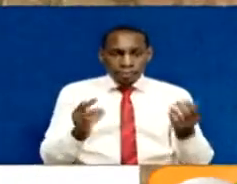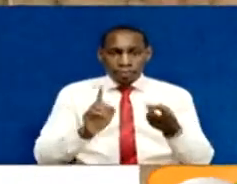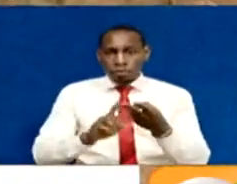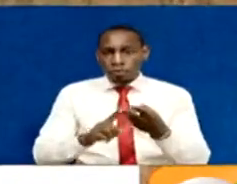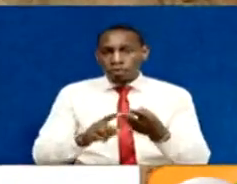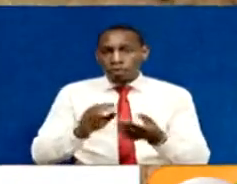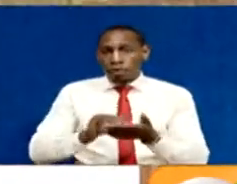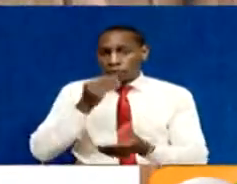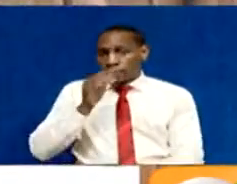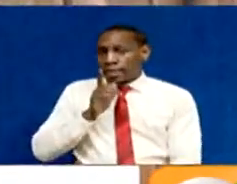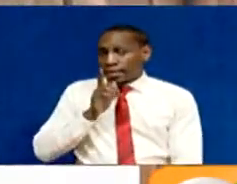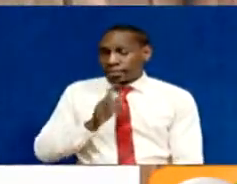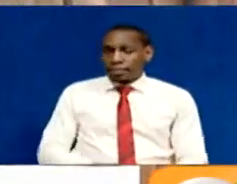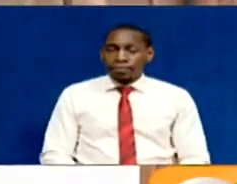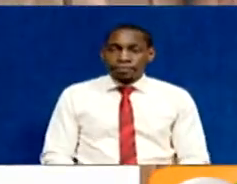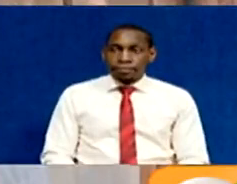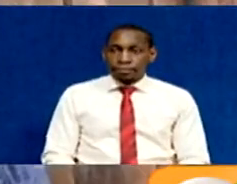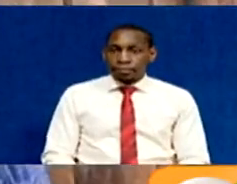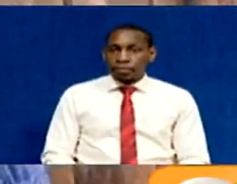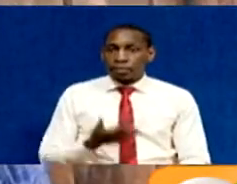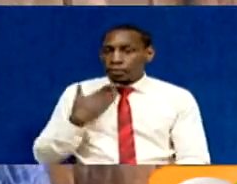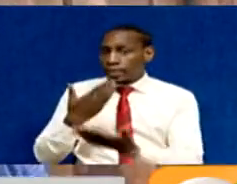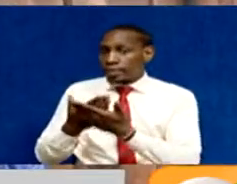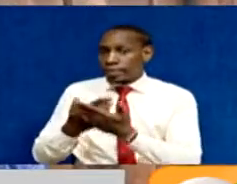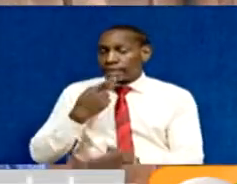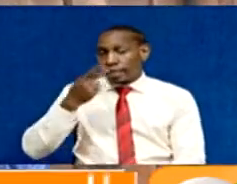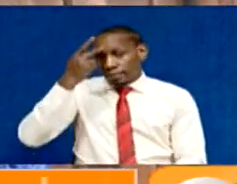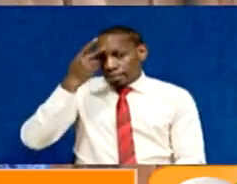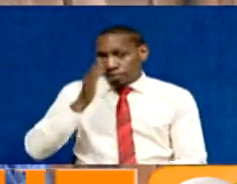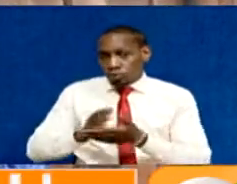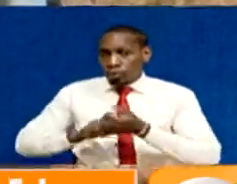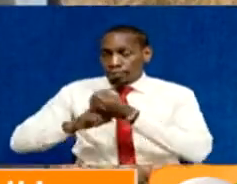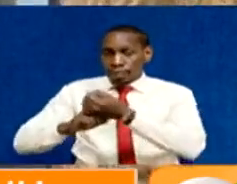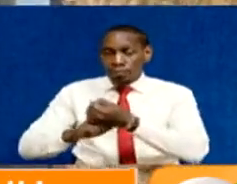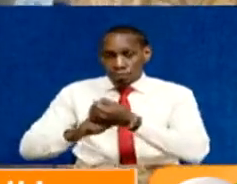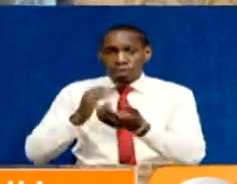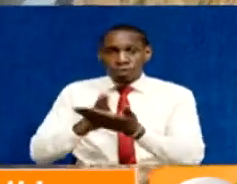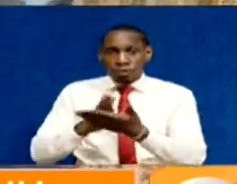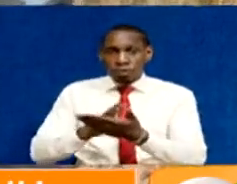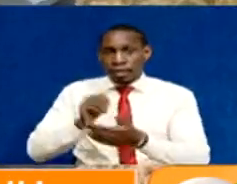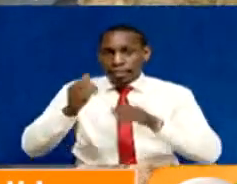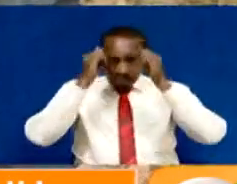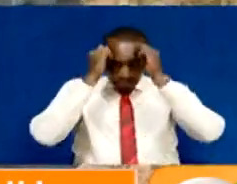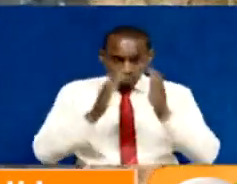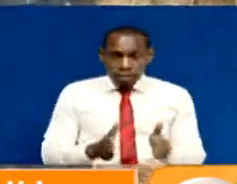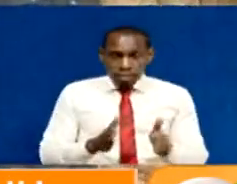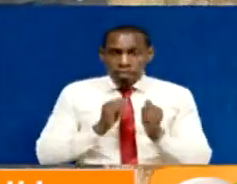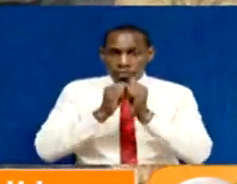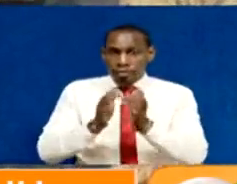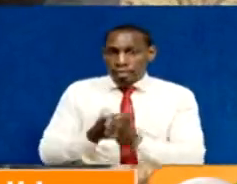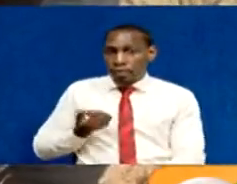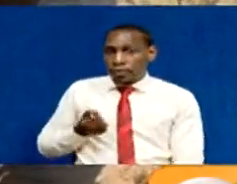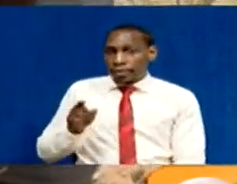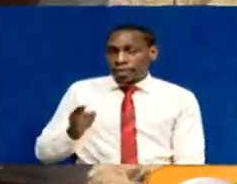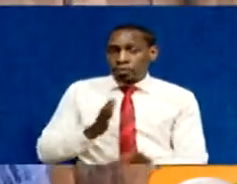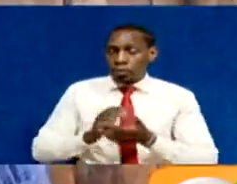pia kuchukua chakula cha mchana. I want to thank the parents also for having supported her that much. The other students whom they have been with her,